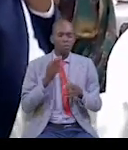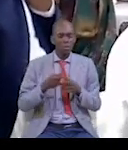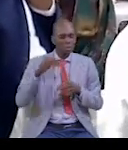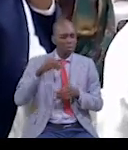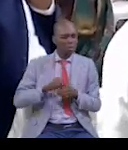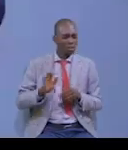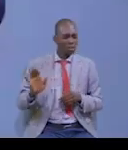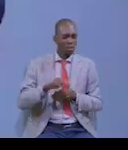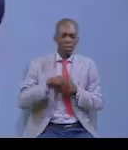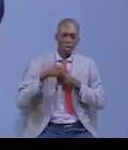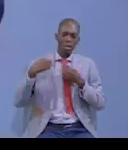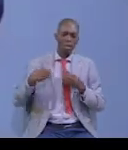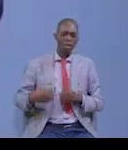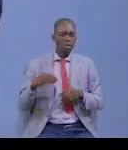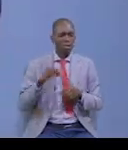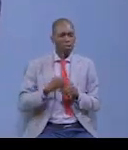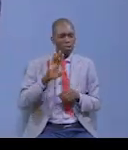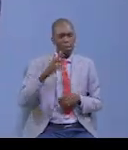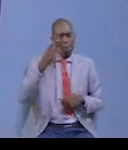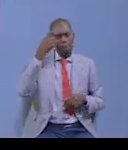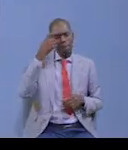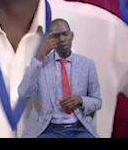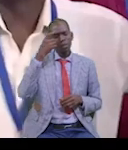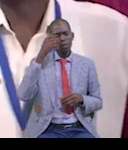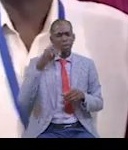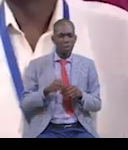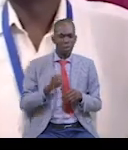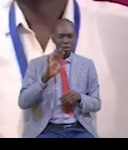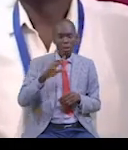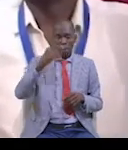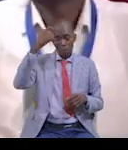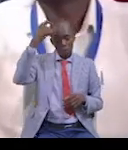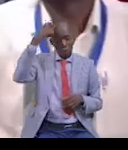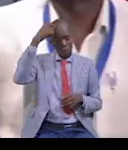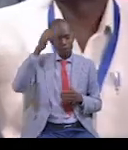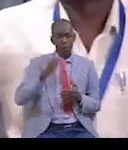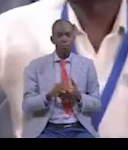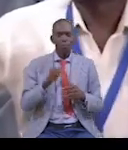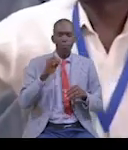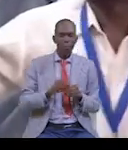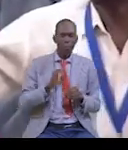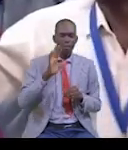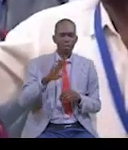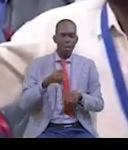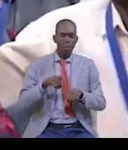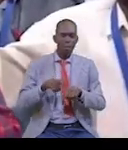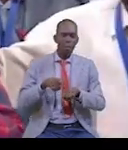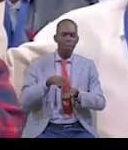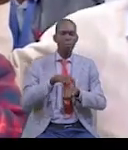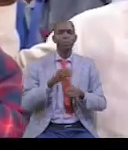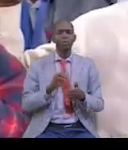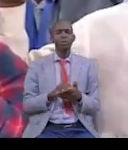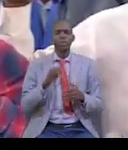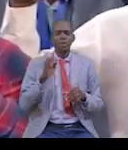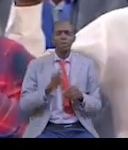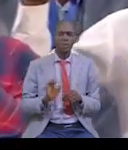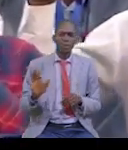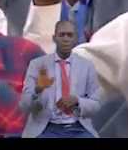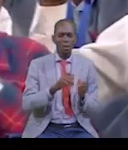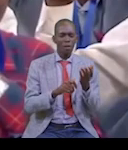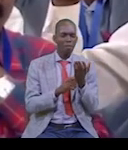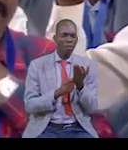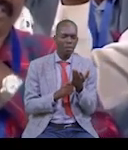heart, వారి హృదయాల్లో. In their mind, వారి మనసుల్లో. In their brain, వారి మెదడులో. In their bone, వారి ఎముకలలో. In their flesh,